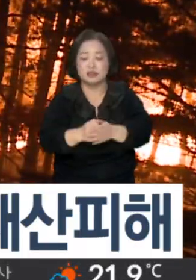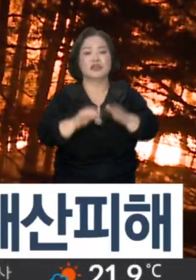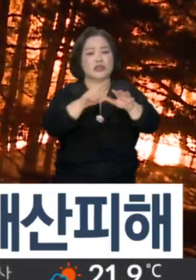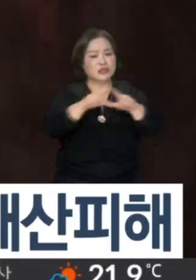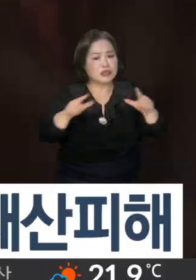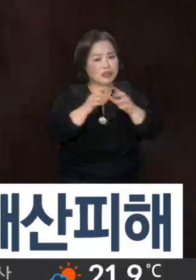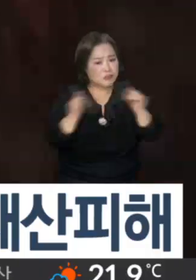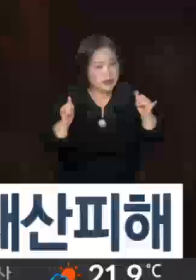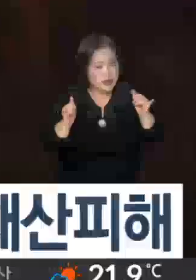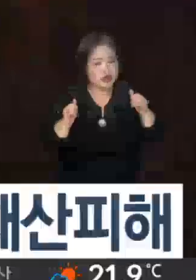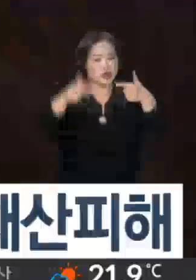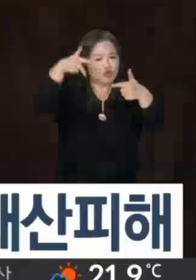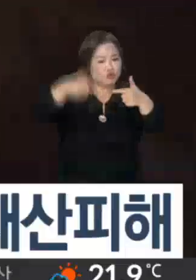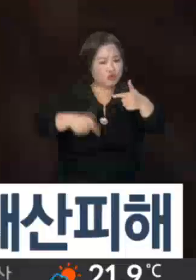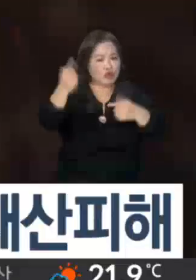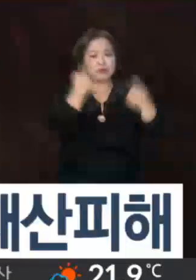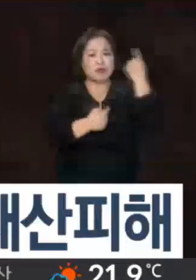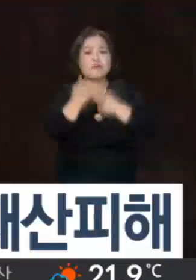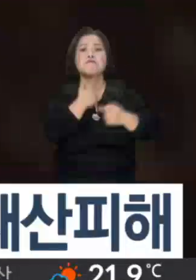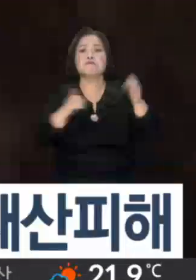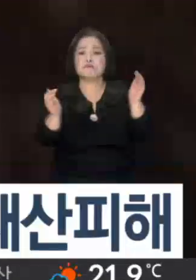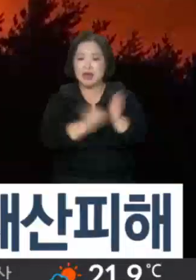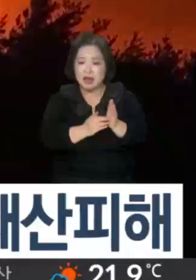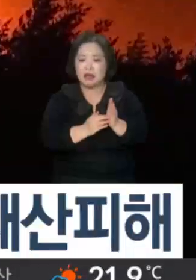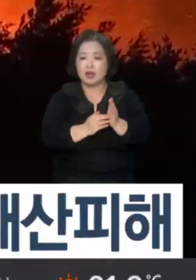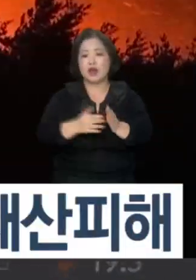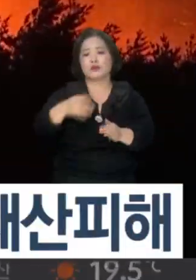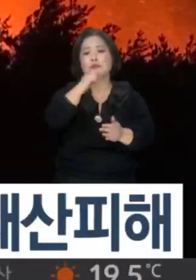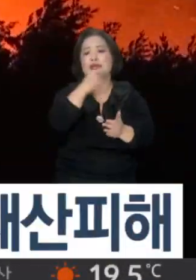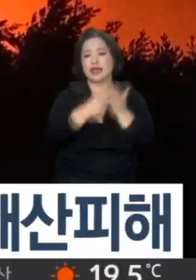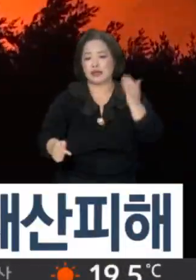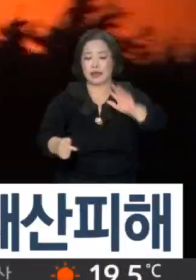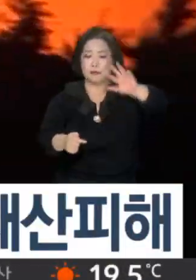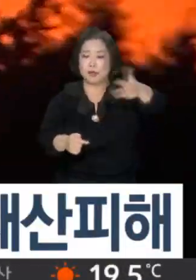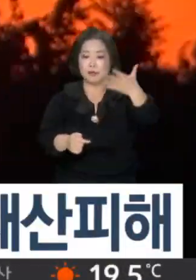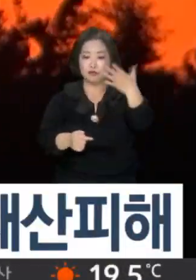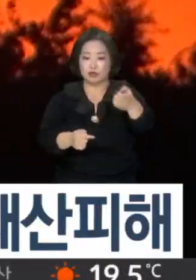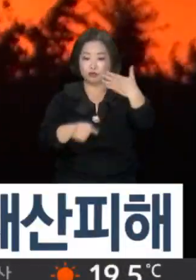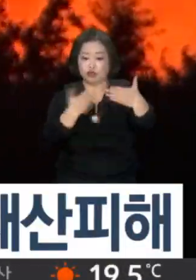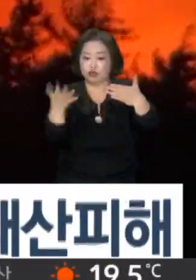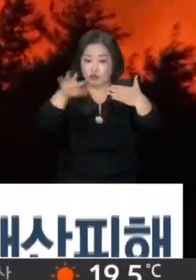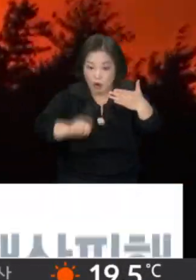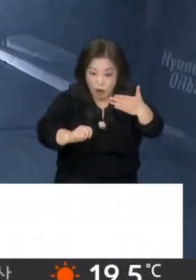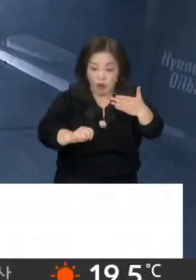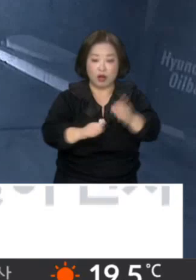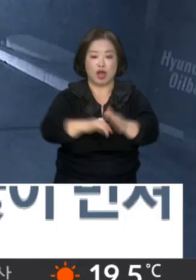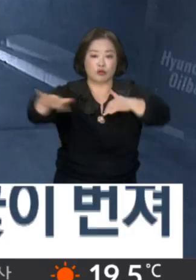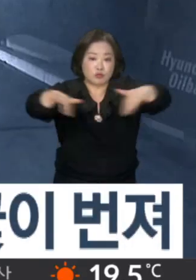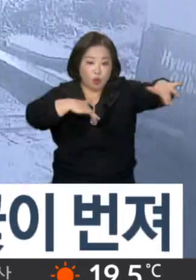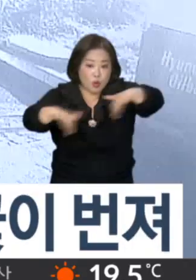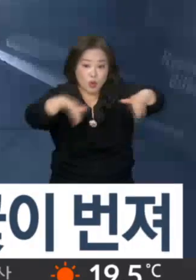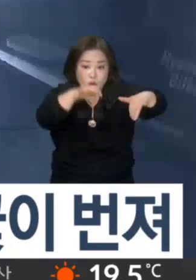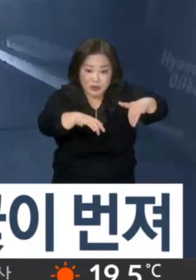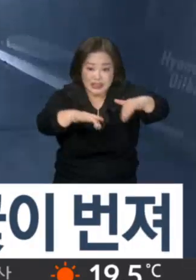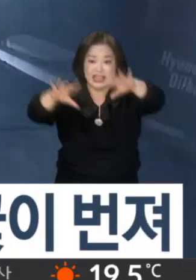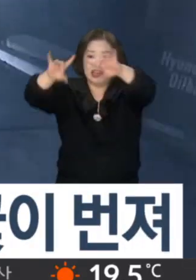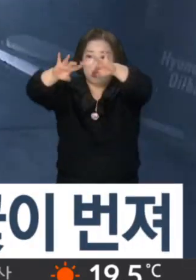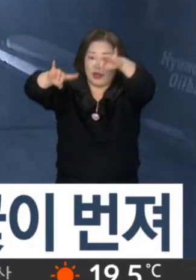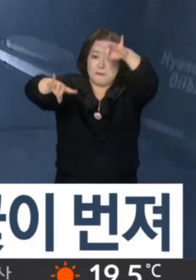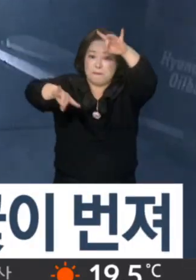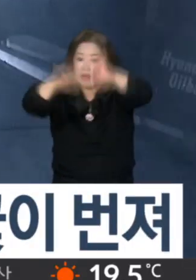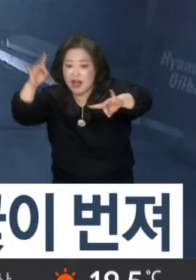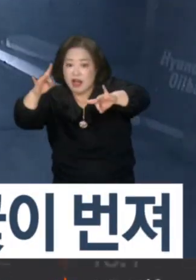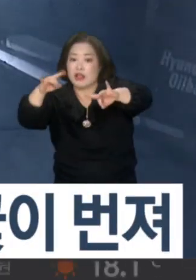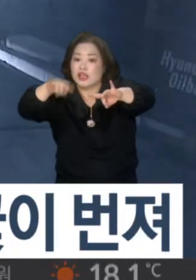상해를 입었고 재산 피해는 무려 899억 원으로 추산됐습니다. 화재는 도로변에 설치된 전신주가